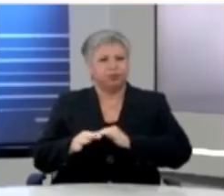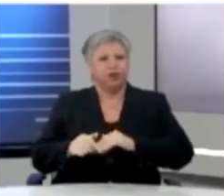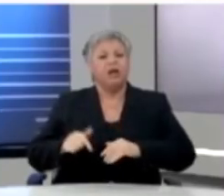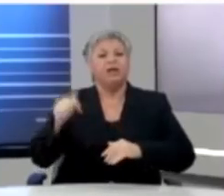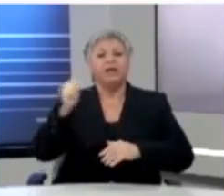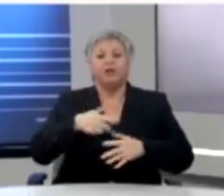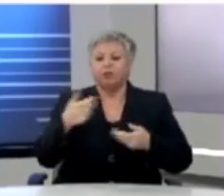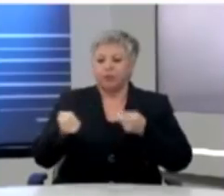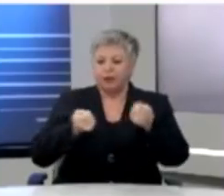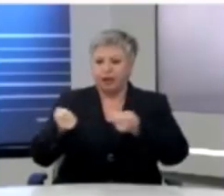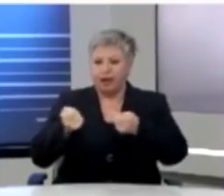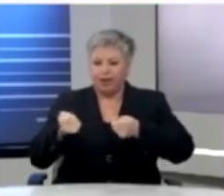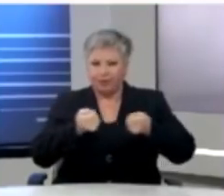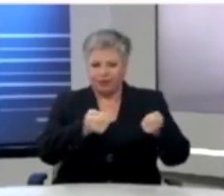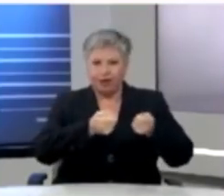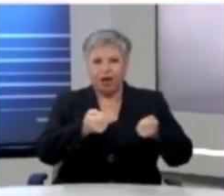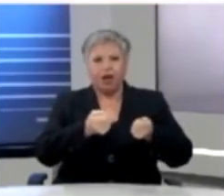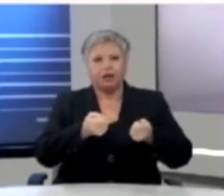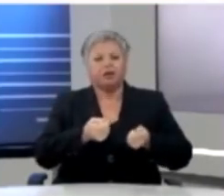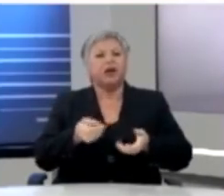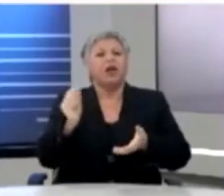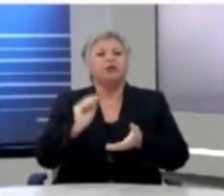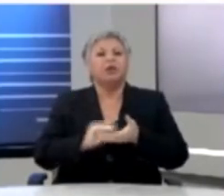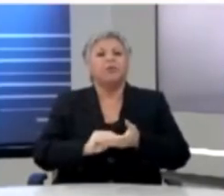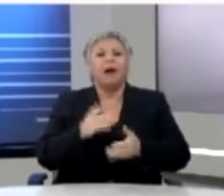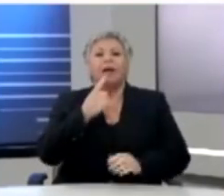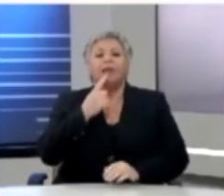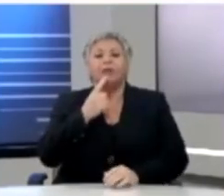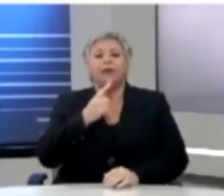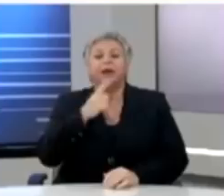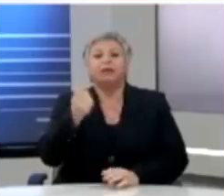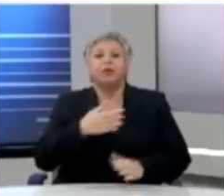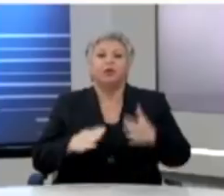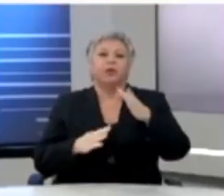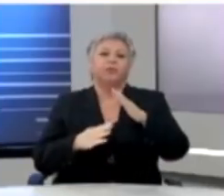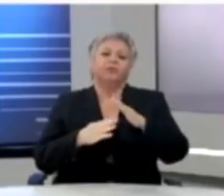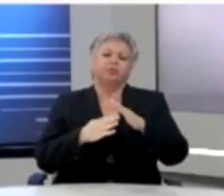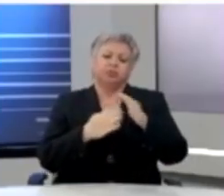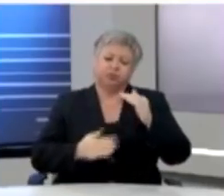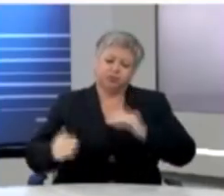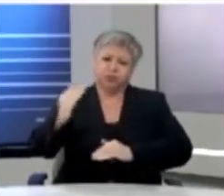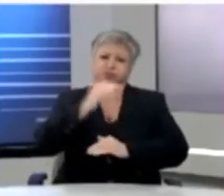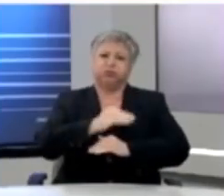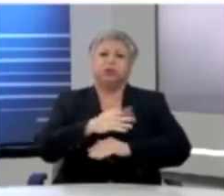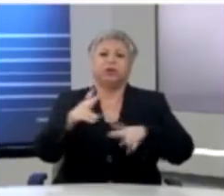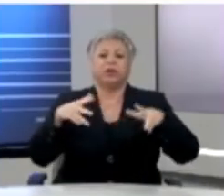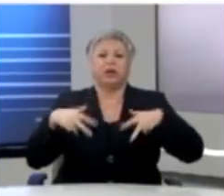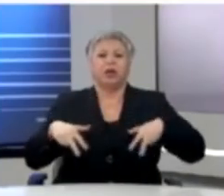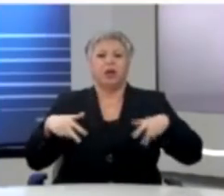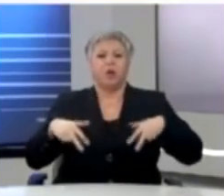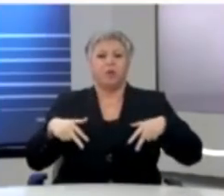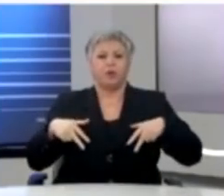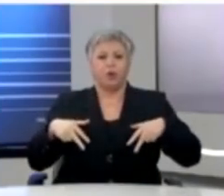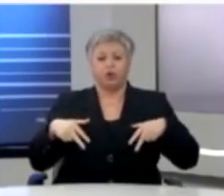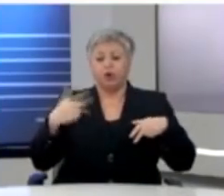περιβάλλον, πάλι βάζετε τον Υπουργό να ορίζει τους όρους και τις προϋποθέσεις για το πώς θα